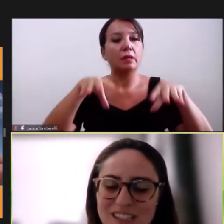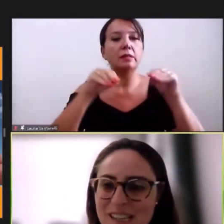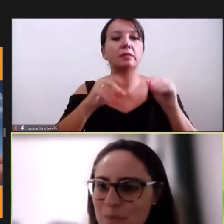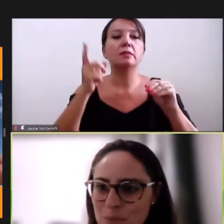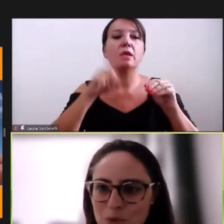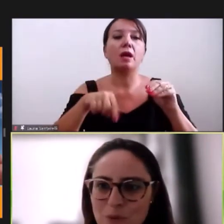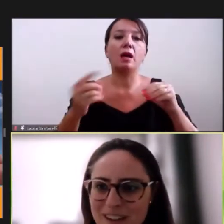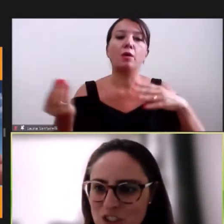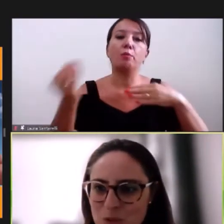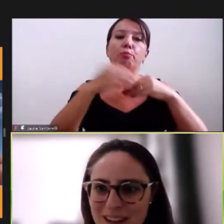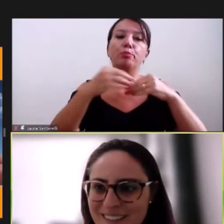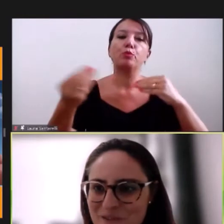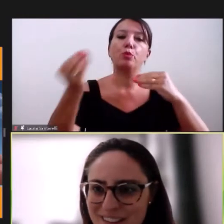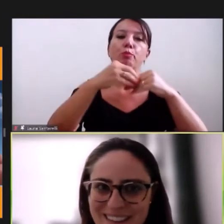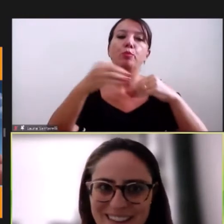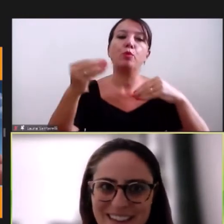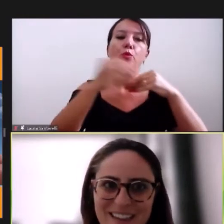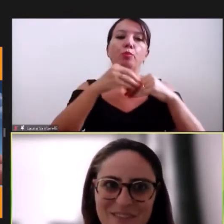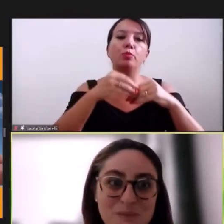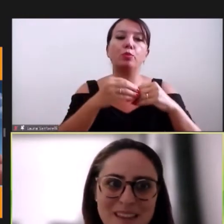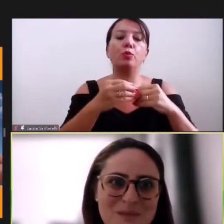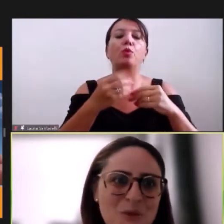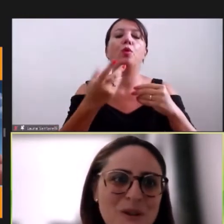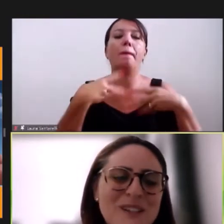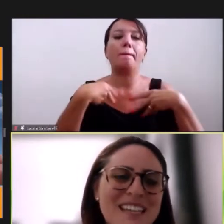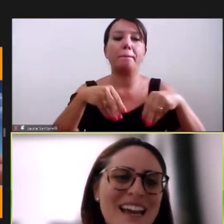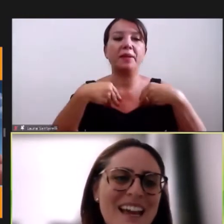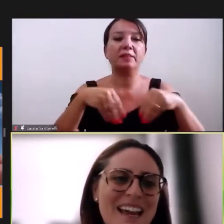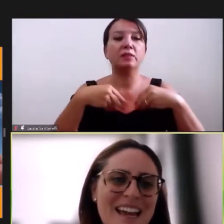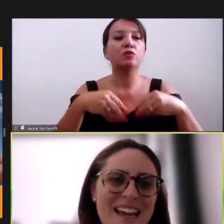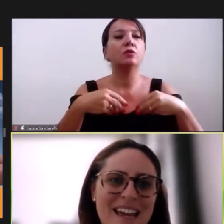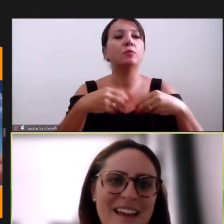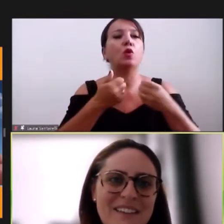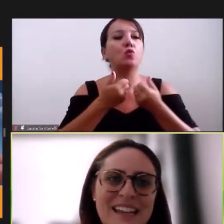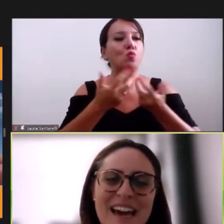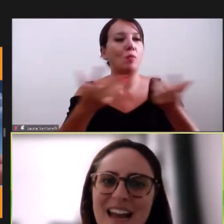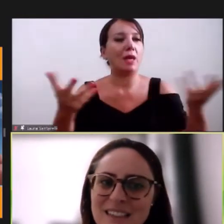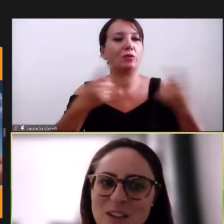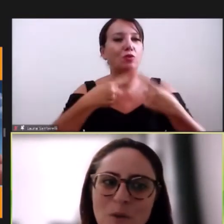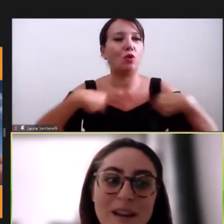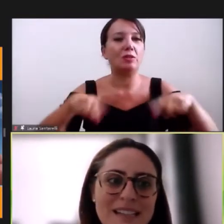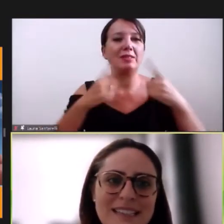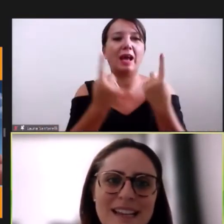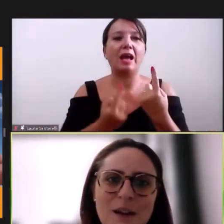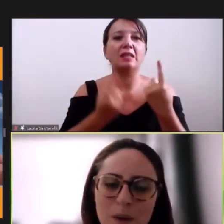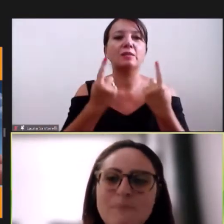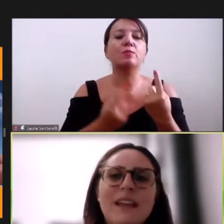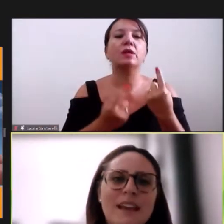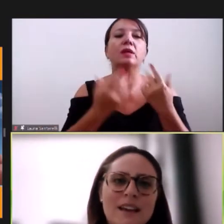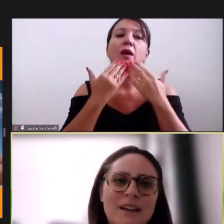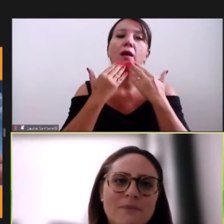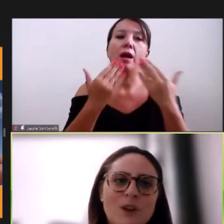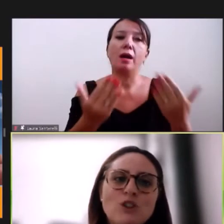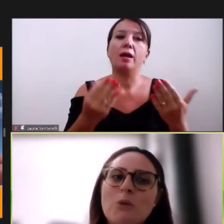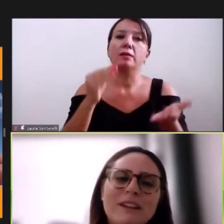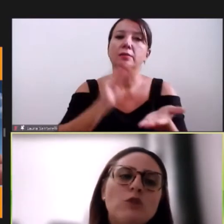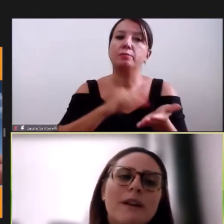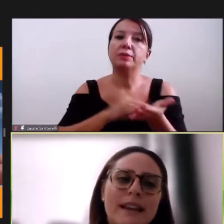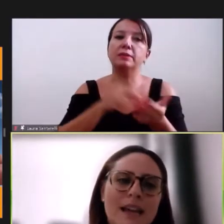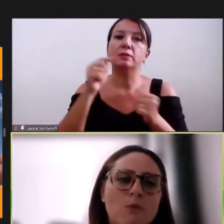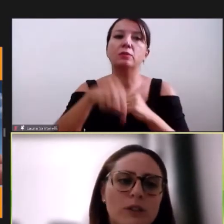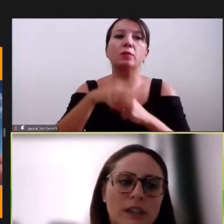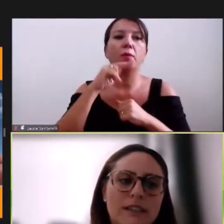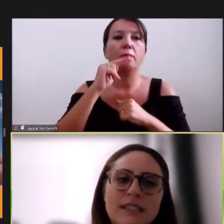ad aggiungersi sempre più partecipanti, infatti vi aspettiamo numerosi e vi ringrazio per essere qui. Oggi